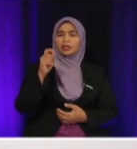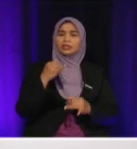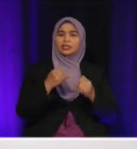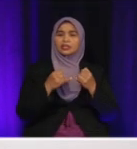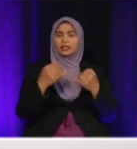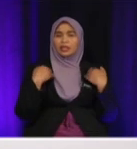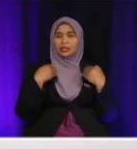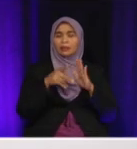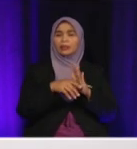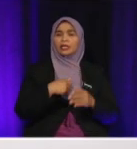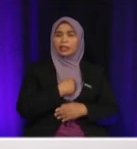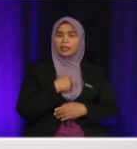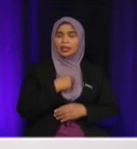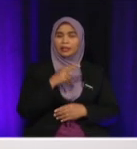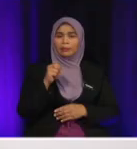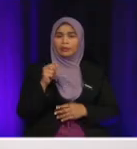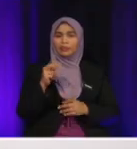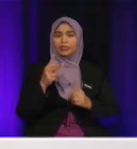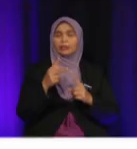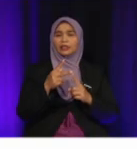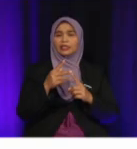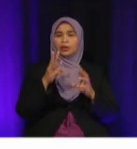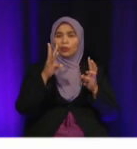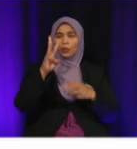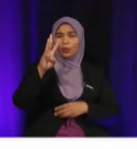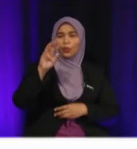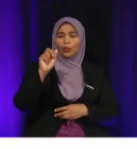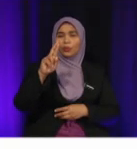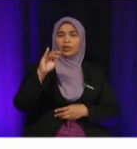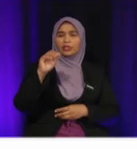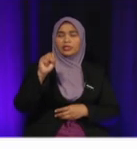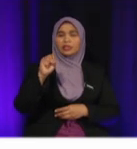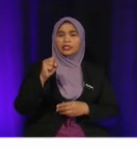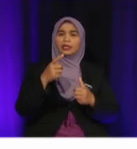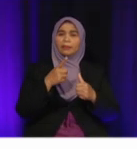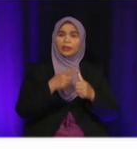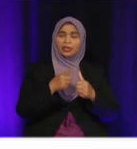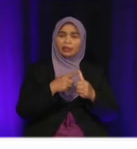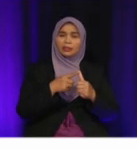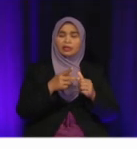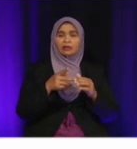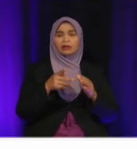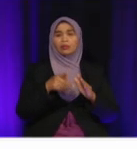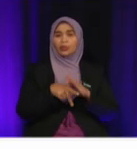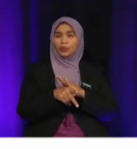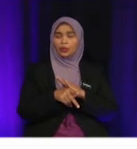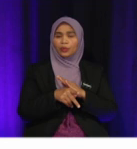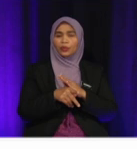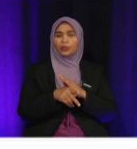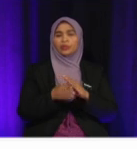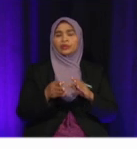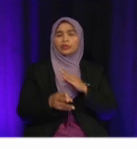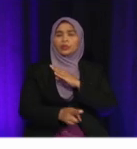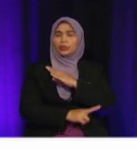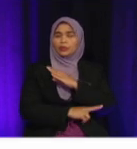mangsa. Okey, so ada tiga lah pilihan dekat sini, bukan pilihan lah. Mana tiga hukuman yang pertama matilah. Ya, kalau dia bunuh, mati. Kalau kalau dia